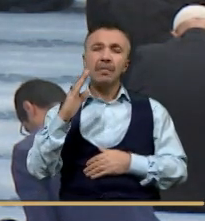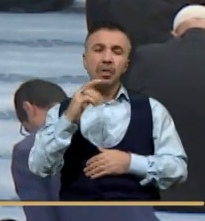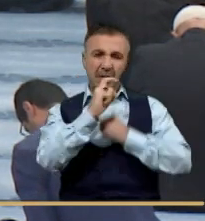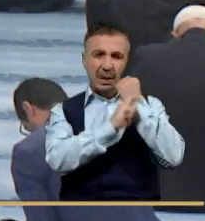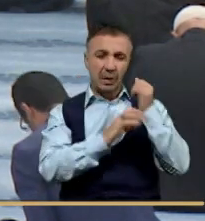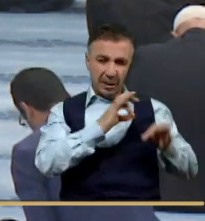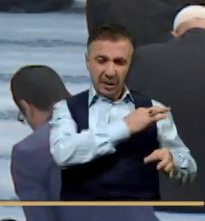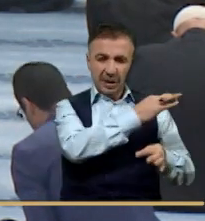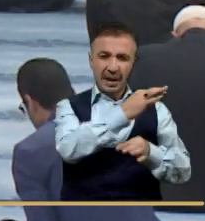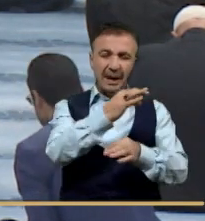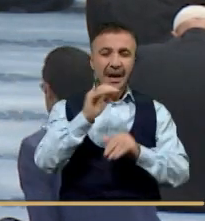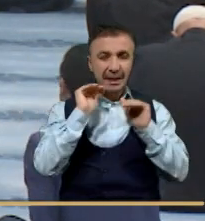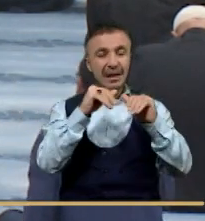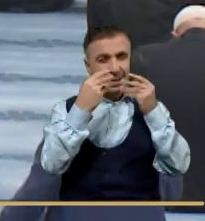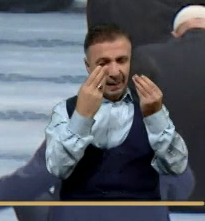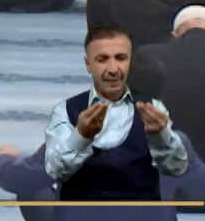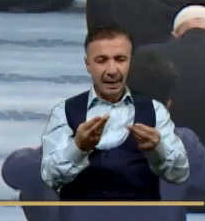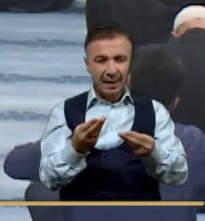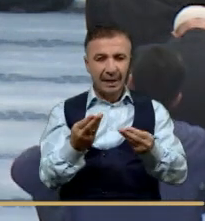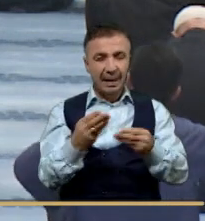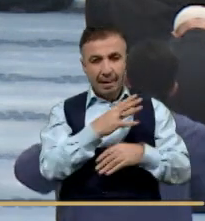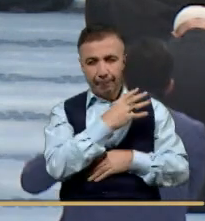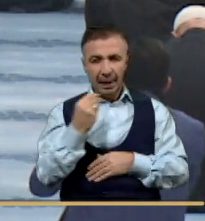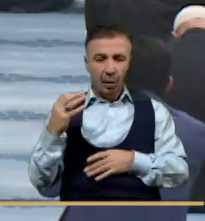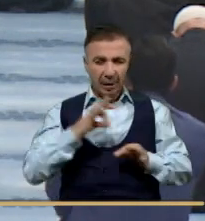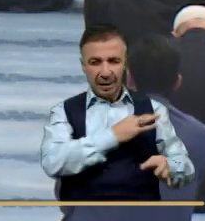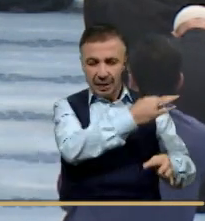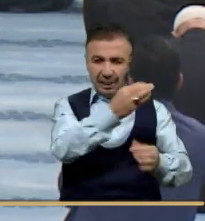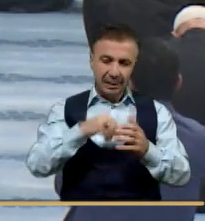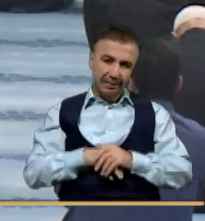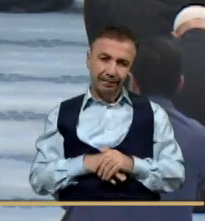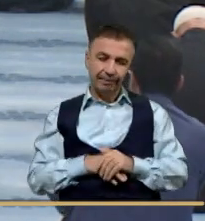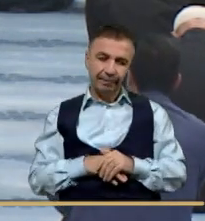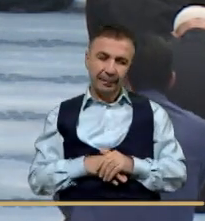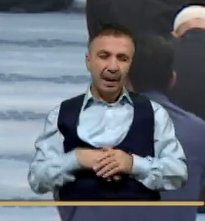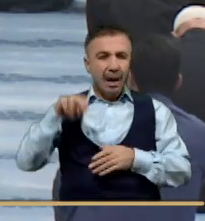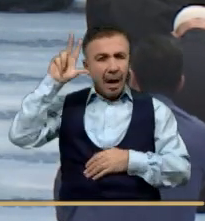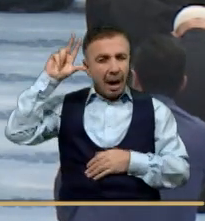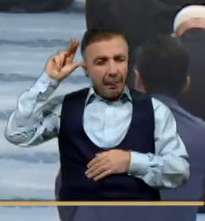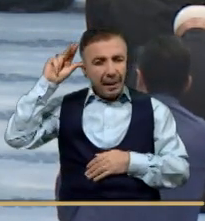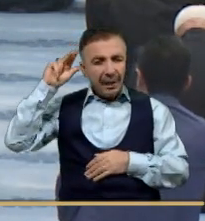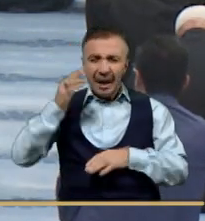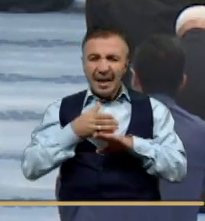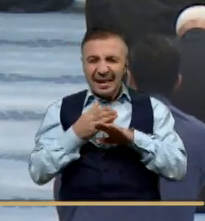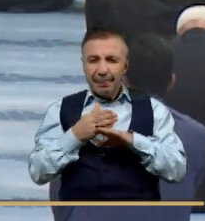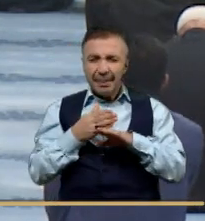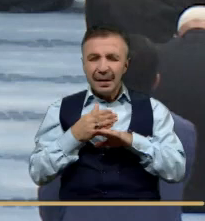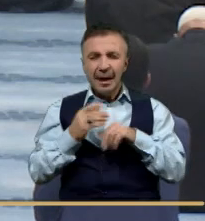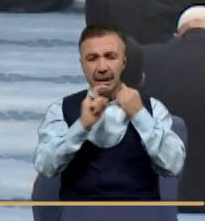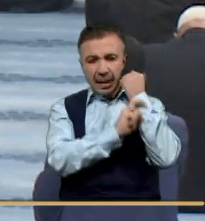veren milyonlarca insan, sizlere soruyorum. Amerika neden bir terör örgütünü